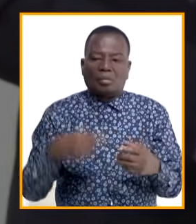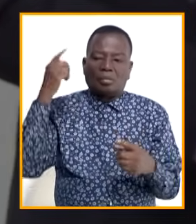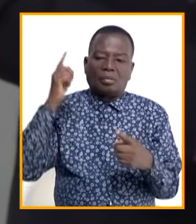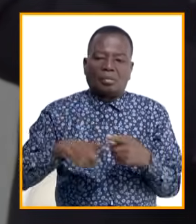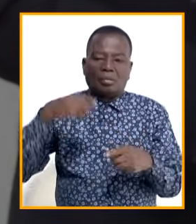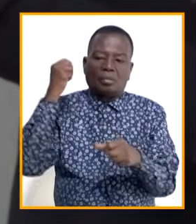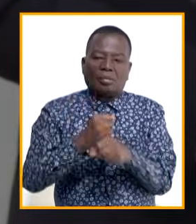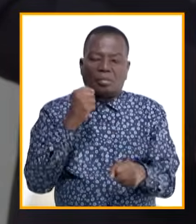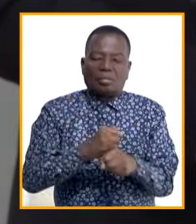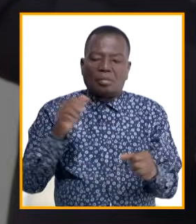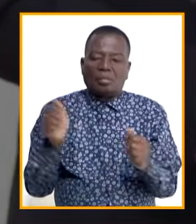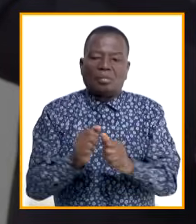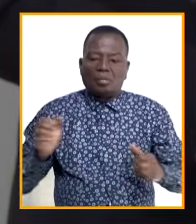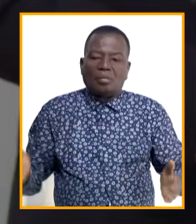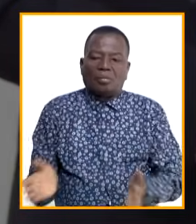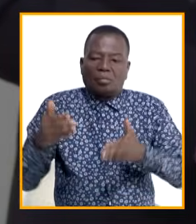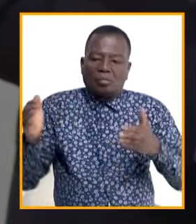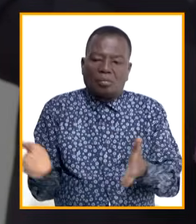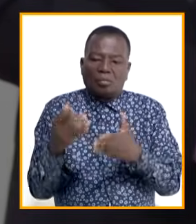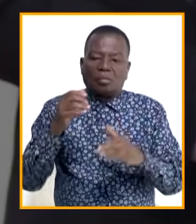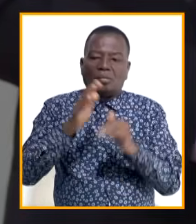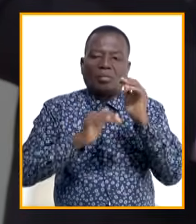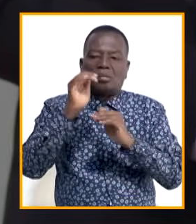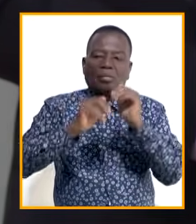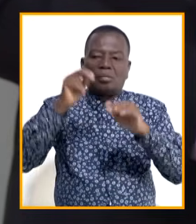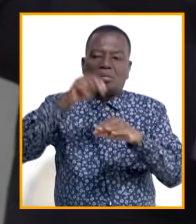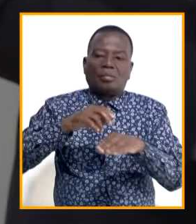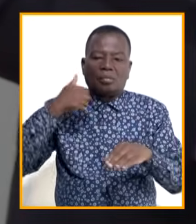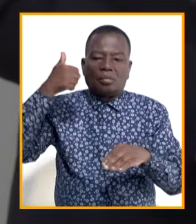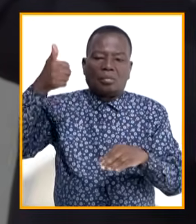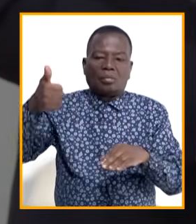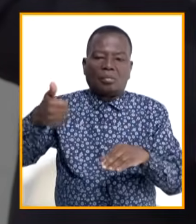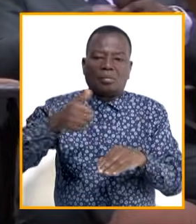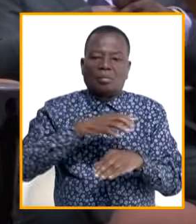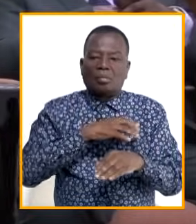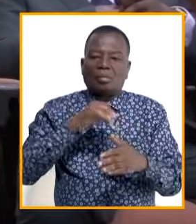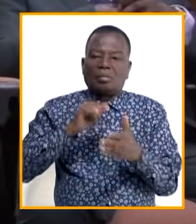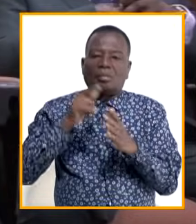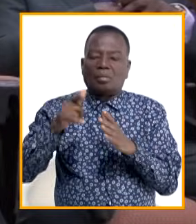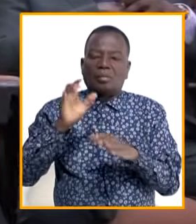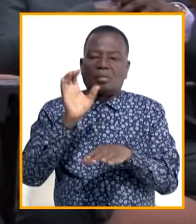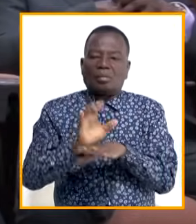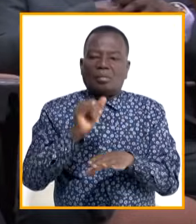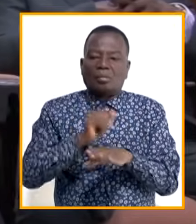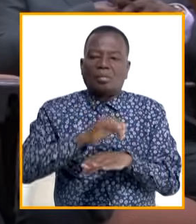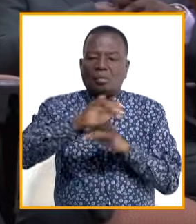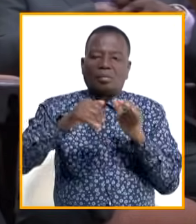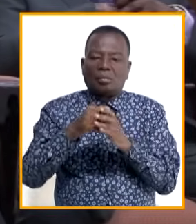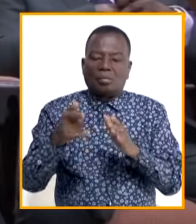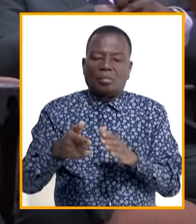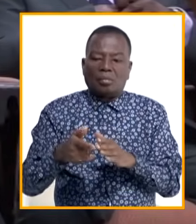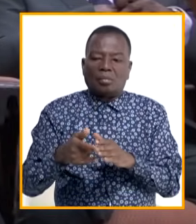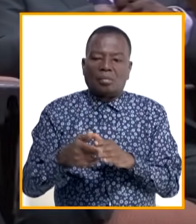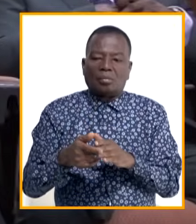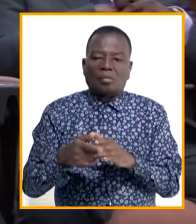avec courage et détermination à la construction de votre futur et de celui de la Côte d'Ivoire tout entière. Pour ce